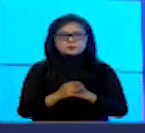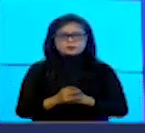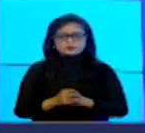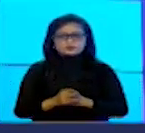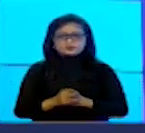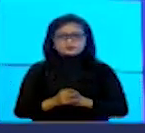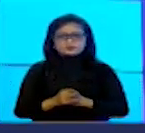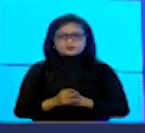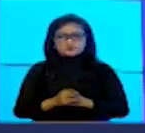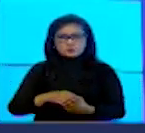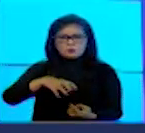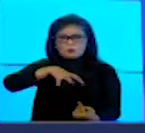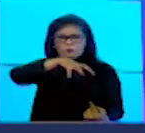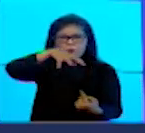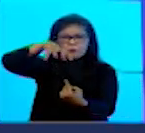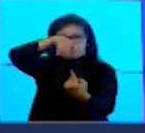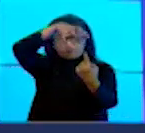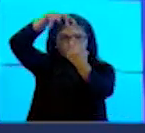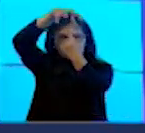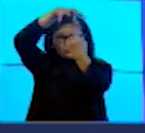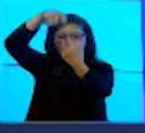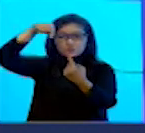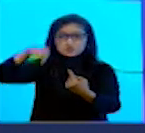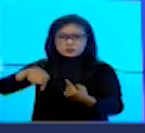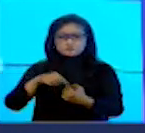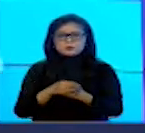Balon berukuran besar berterbangan tertiup angin di atas Kota Madiun.